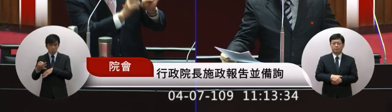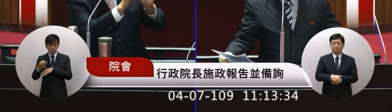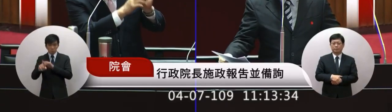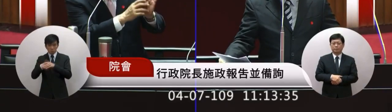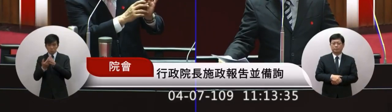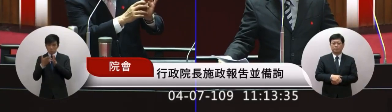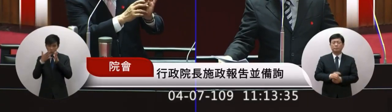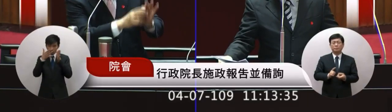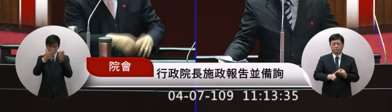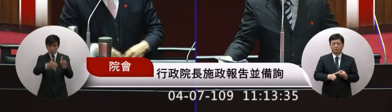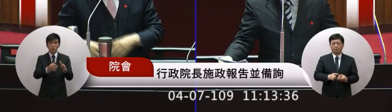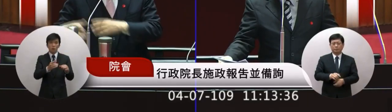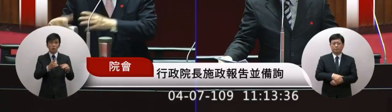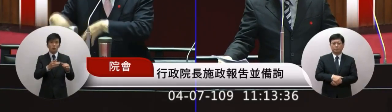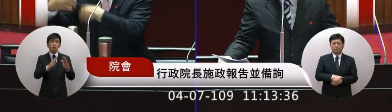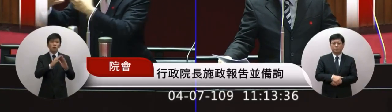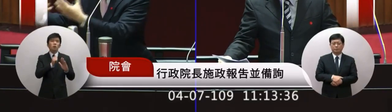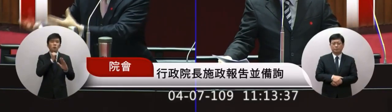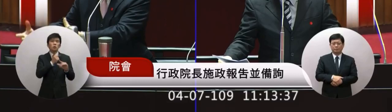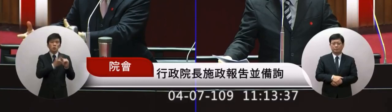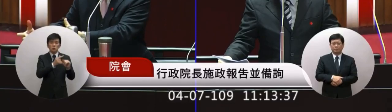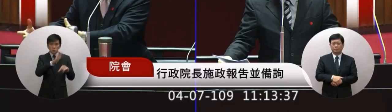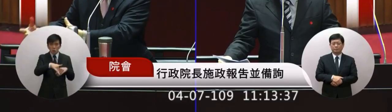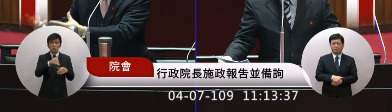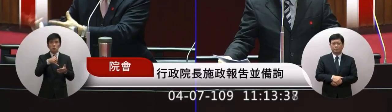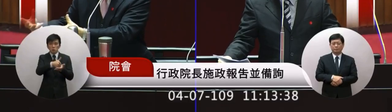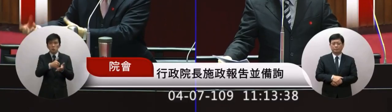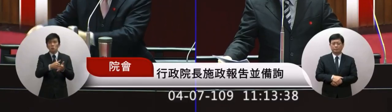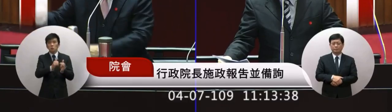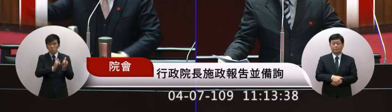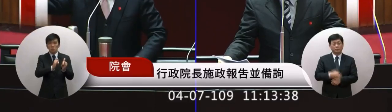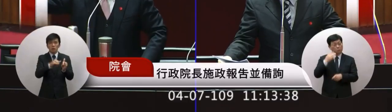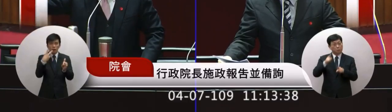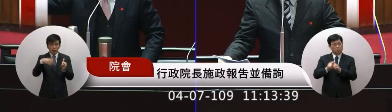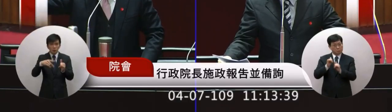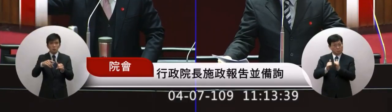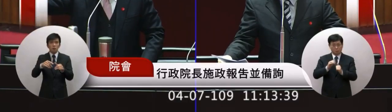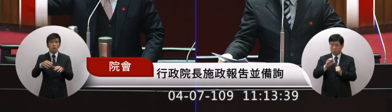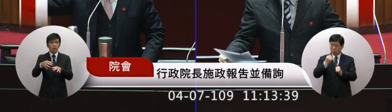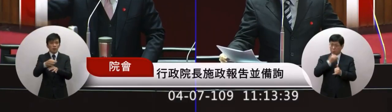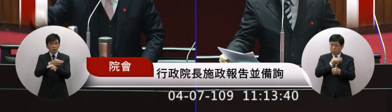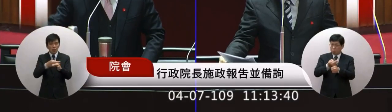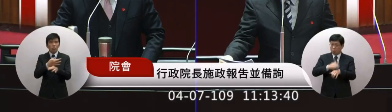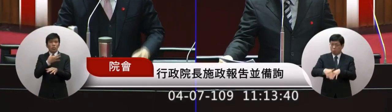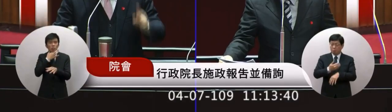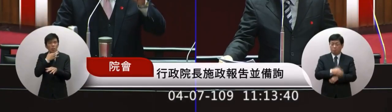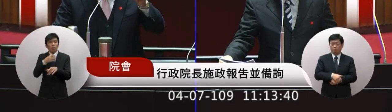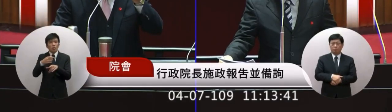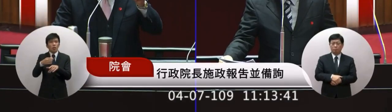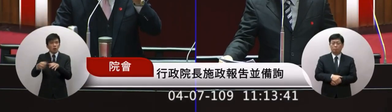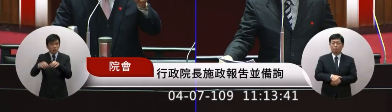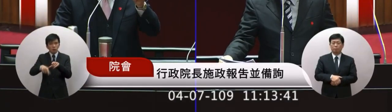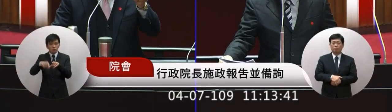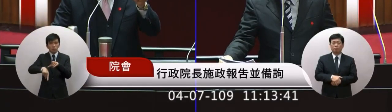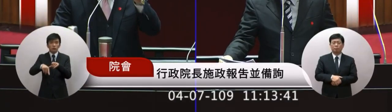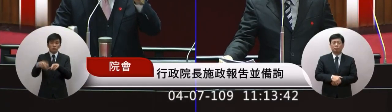收入户、弱势，还有花不出薪水的企业主， 民众有没有 政府补贴40%，或